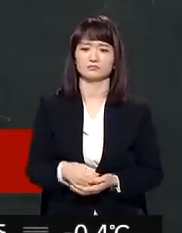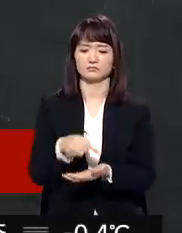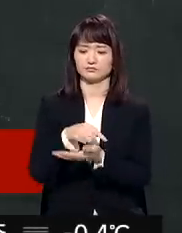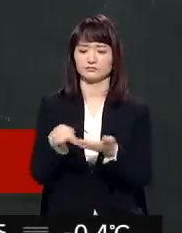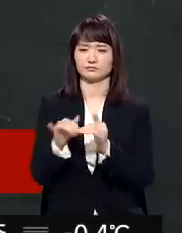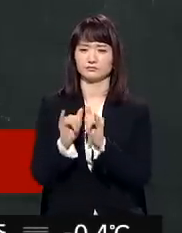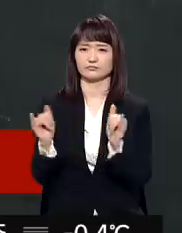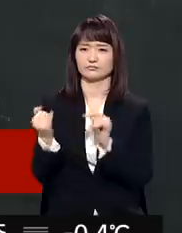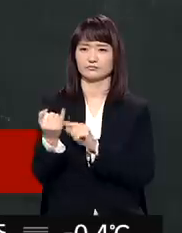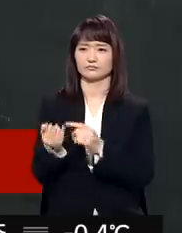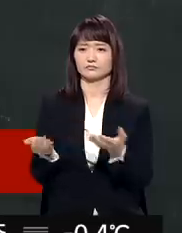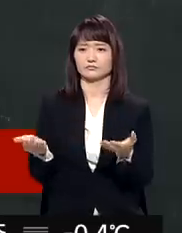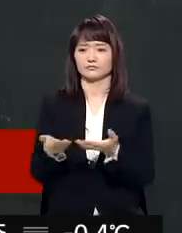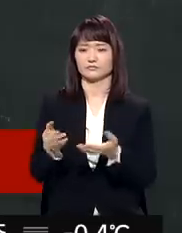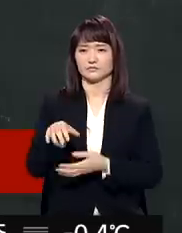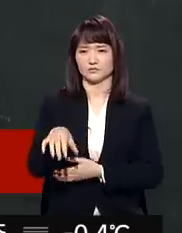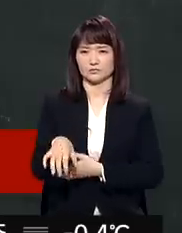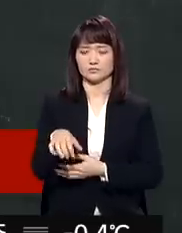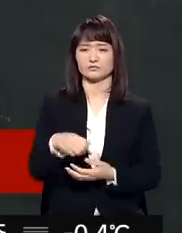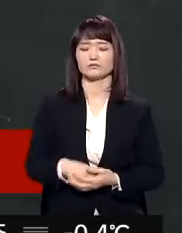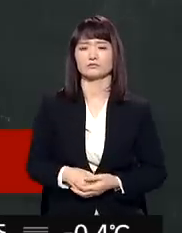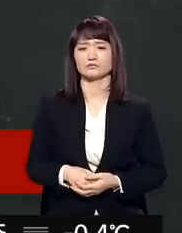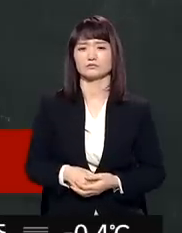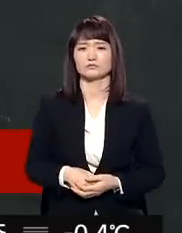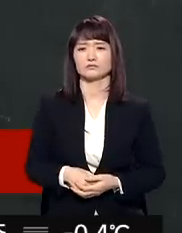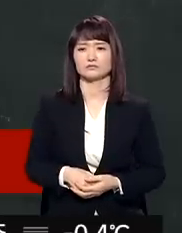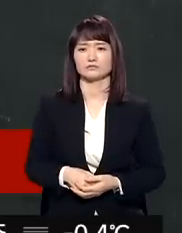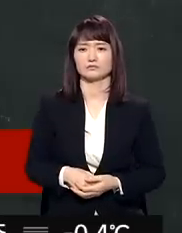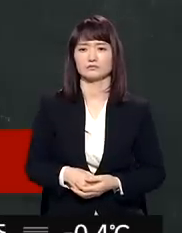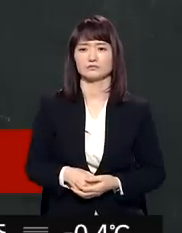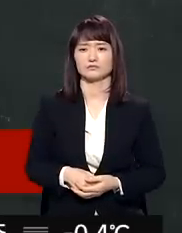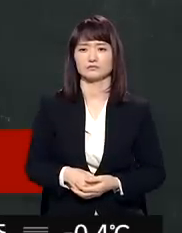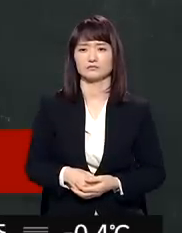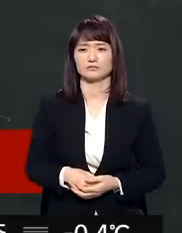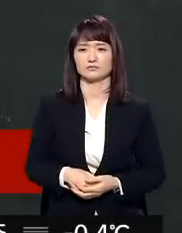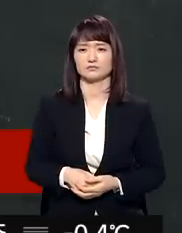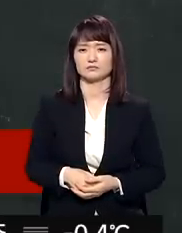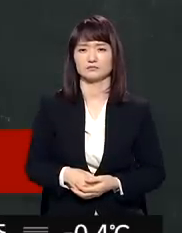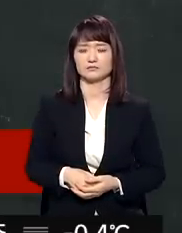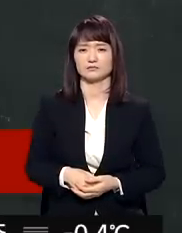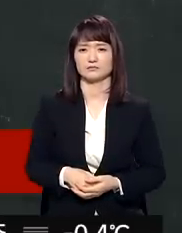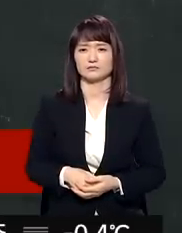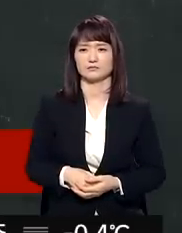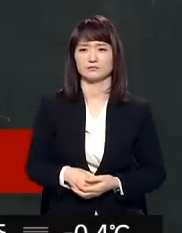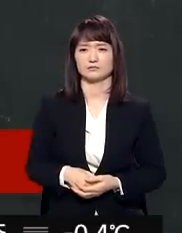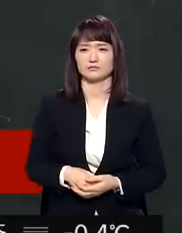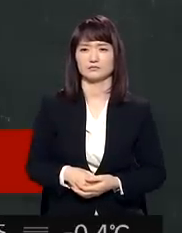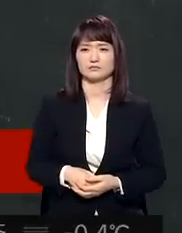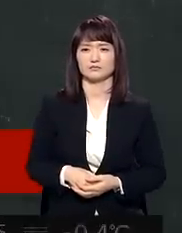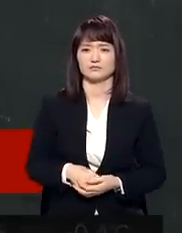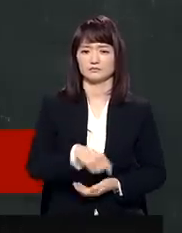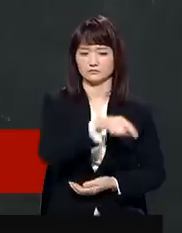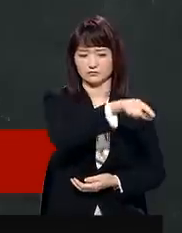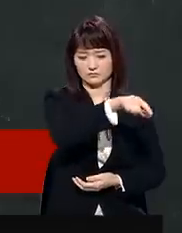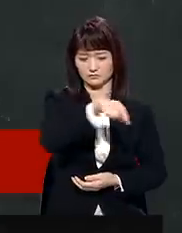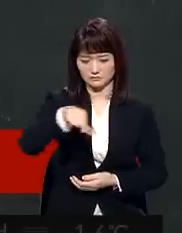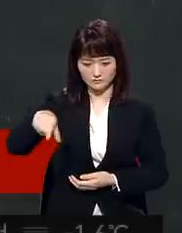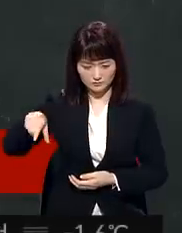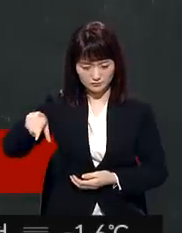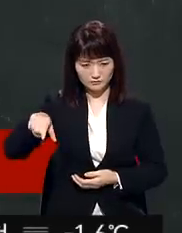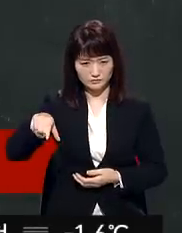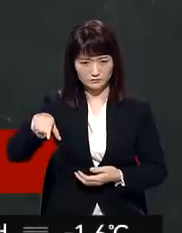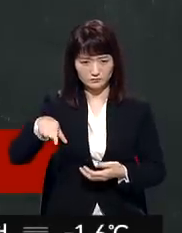피해자가 근무하는 업체에 본인의 그 독점 위탁 판매를 계약했다는 겁니다 그리고 또이